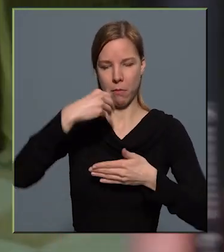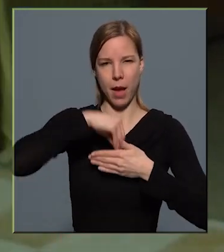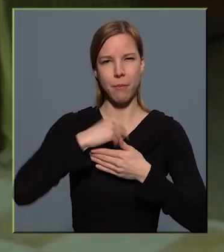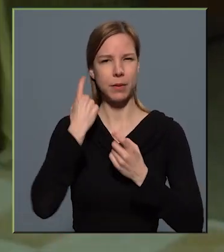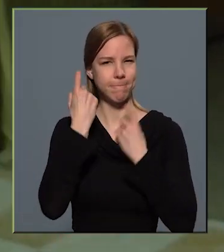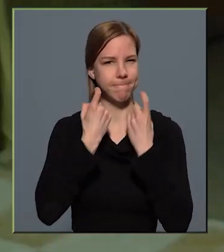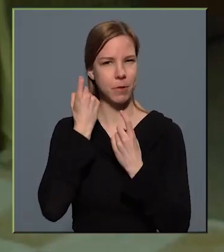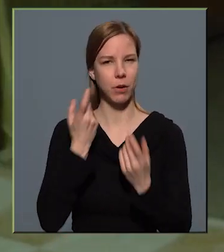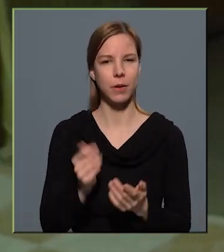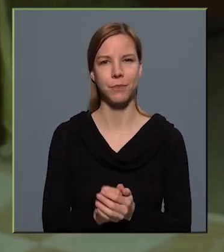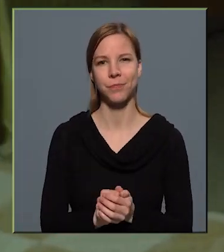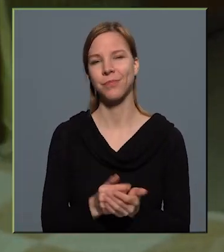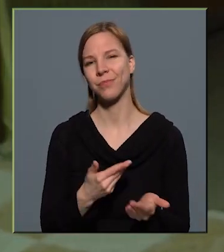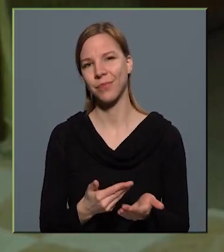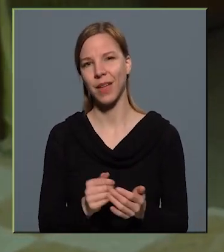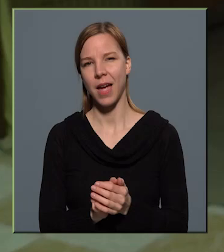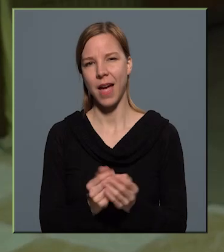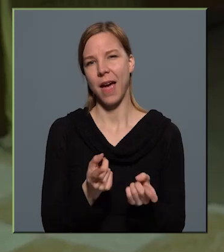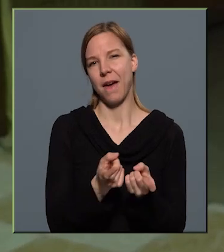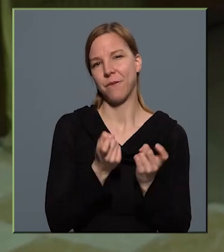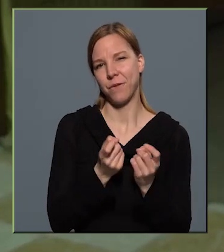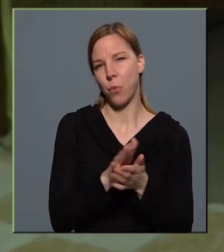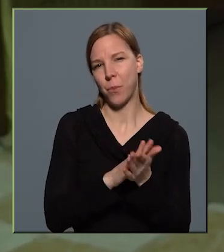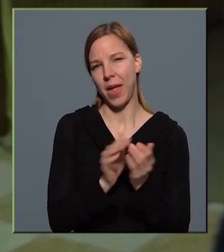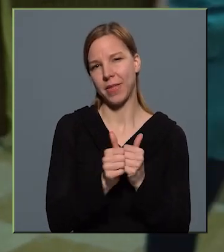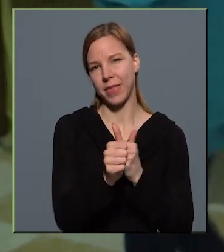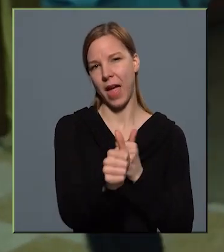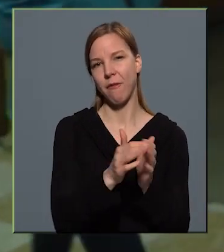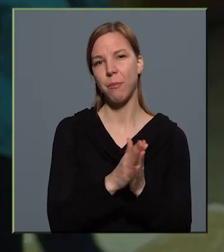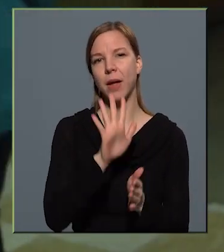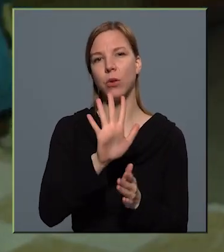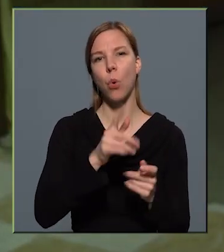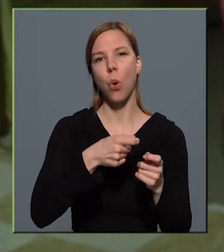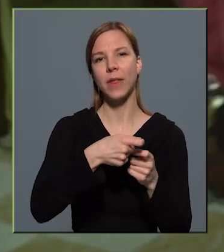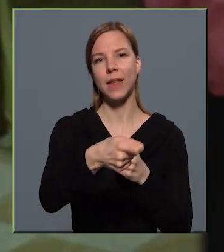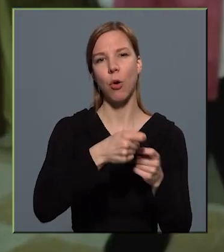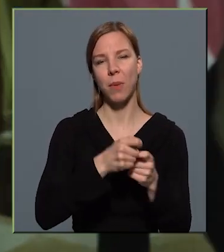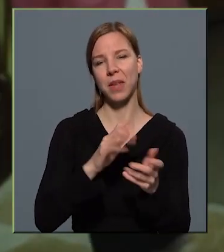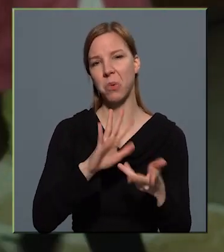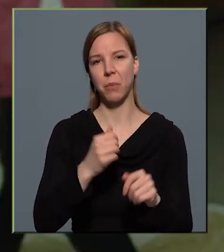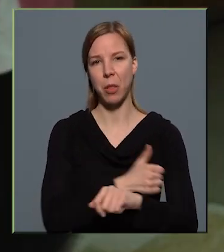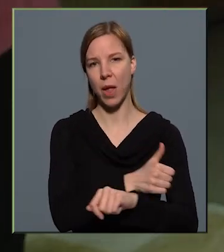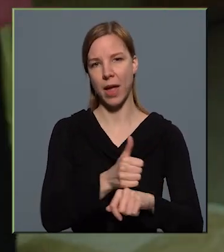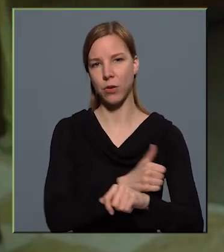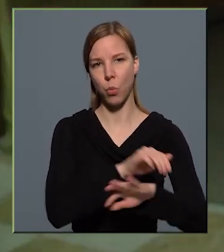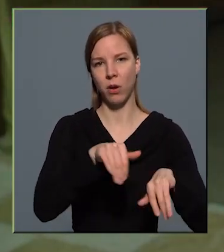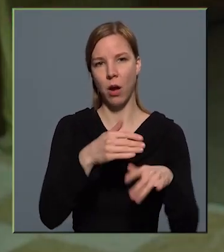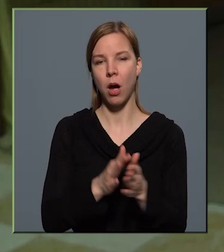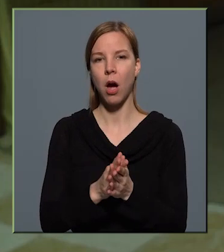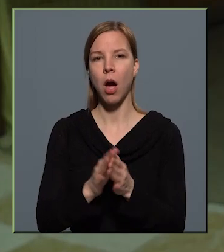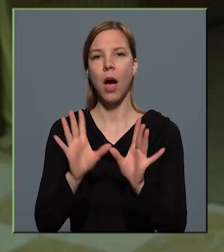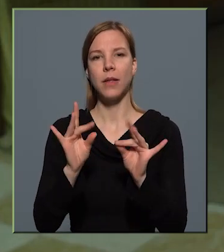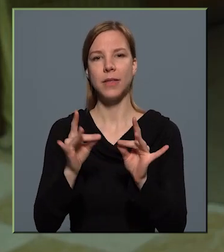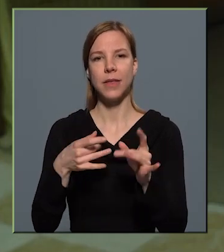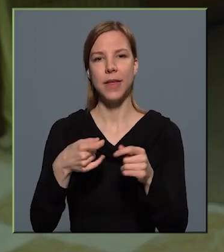fejedben? Hát ez távtól függ, hiszen az 5 kilométer egy óra alatt megvan, nagyjából a 10 kilométer az két